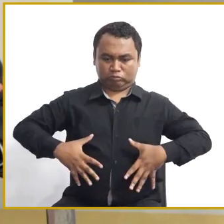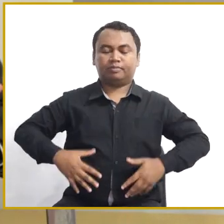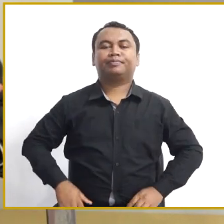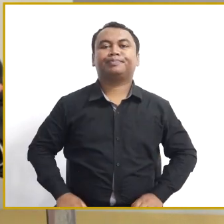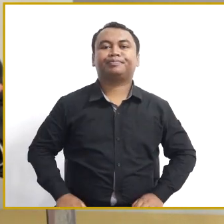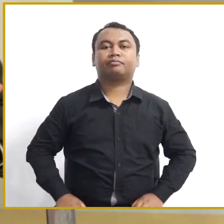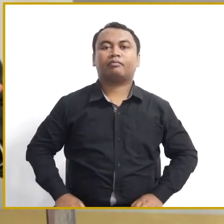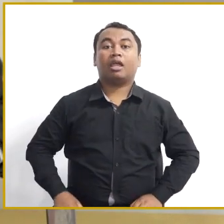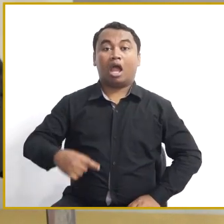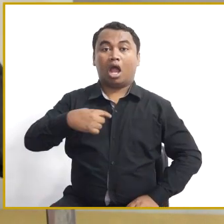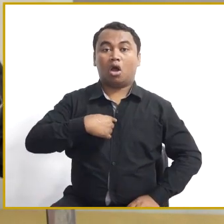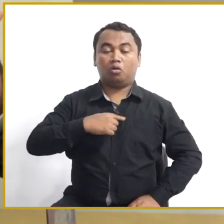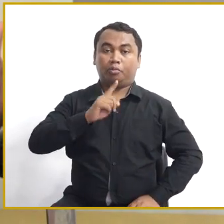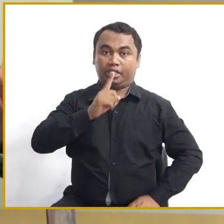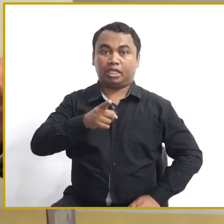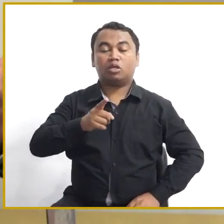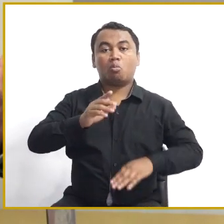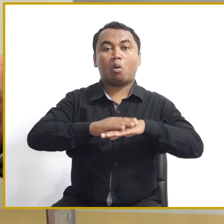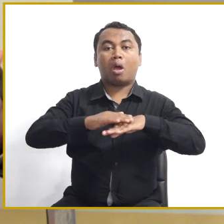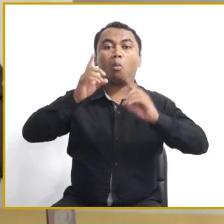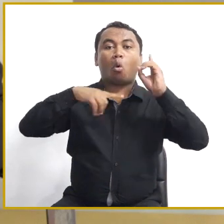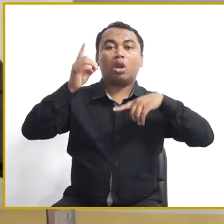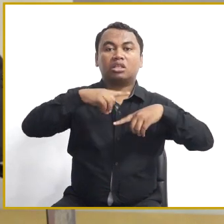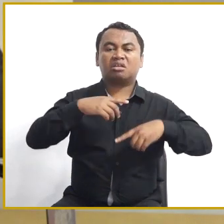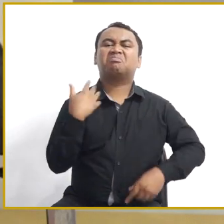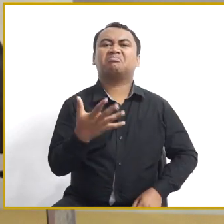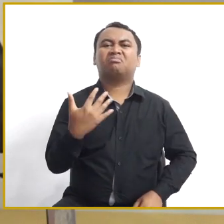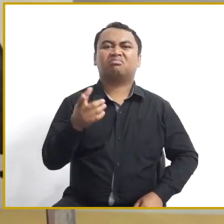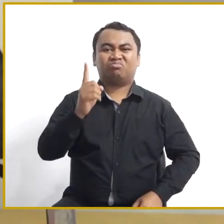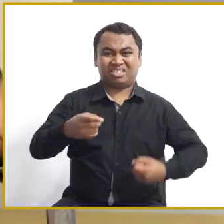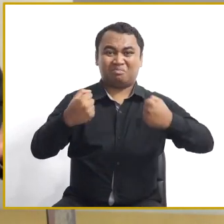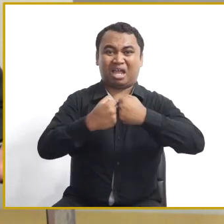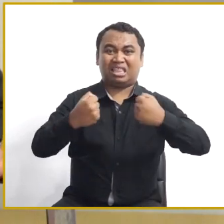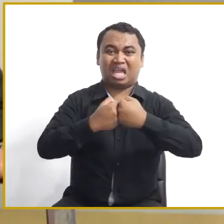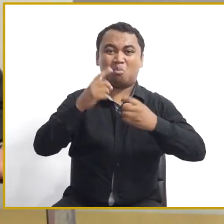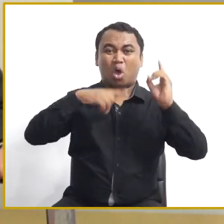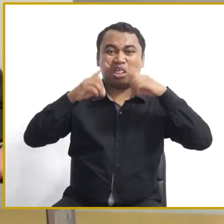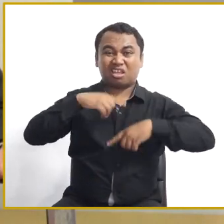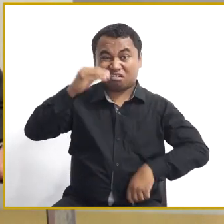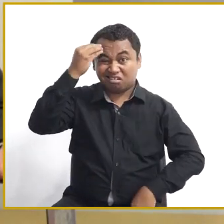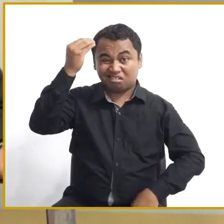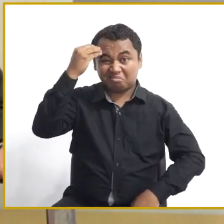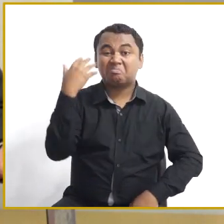politika inona moa ny mahatonga asiana ady lahy politika